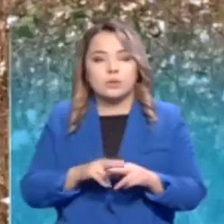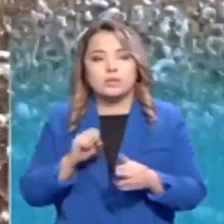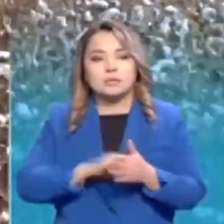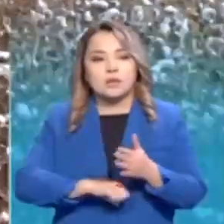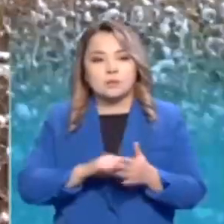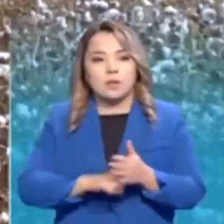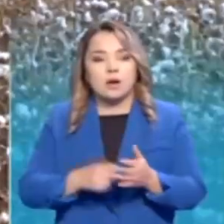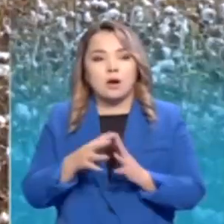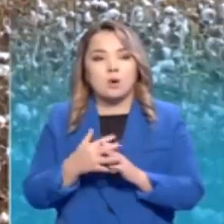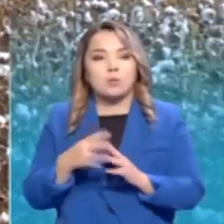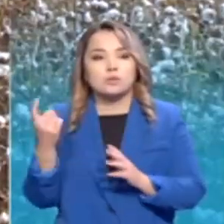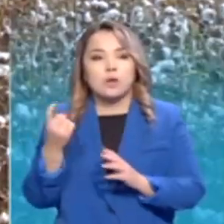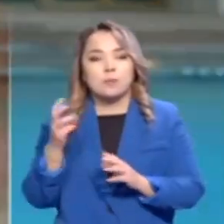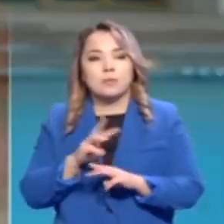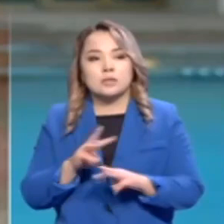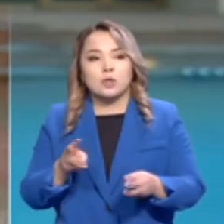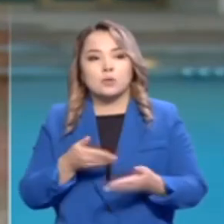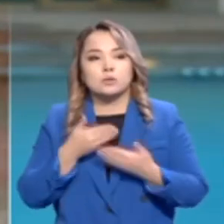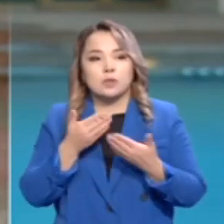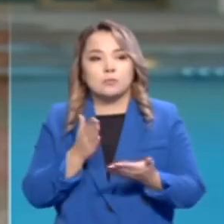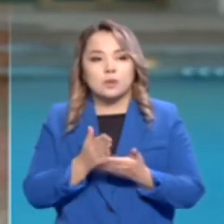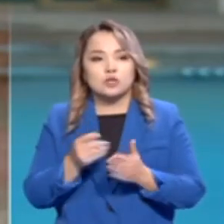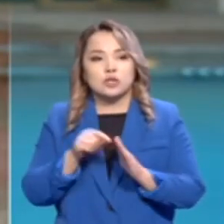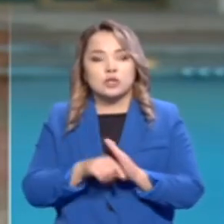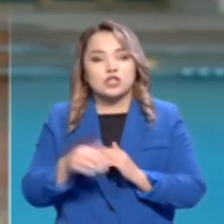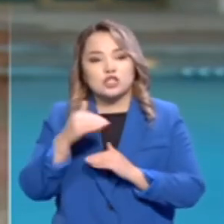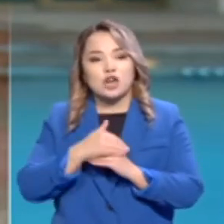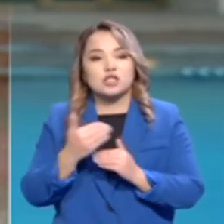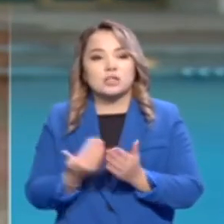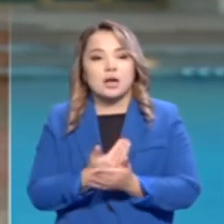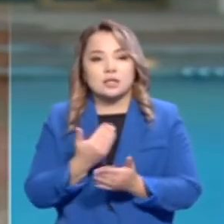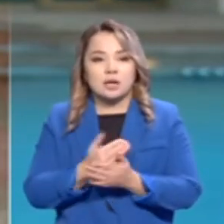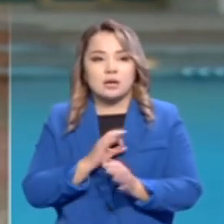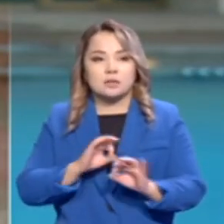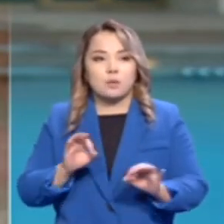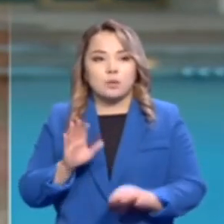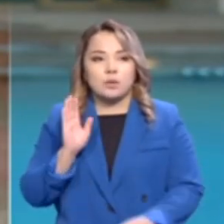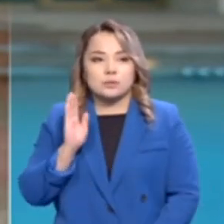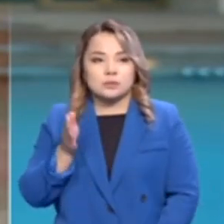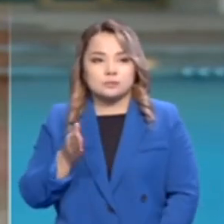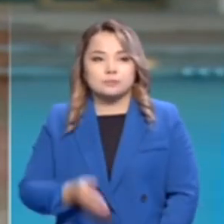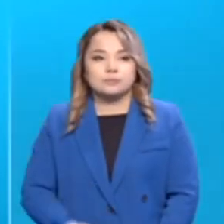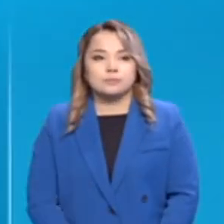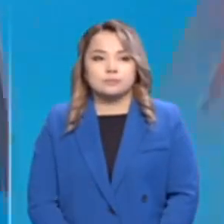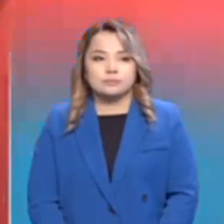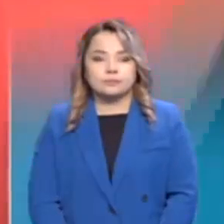Ауыл шаруашылығы министрлігінен сұрап көрдік. Кешкі жаңалықтарда мен Асылбек Таньяр тарқатып айтамын.